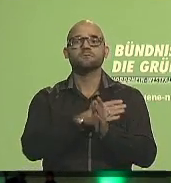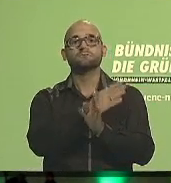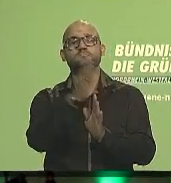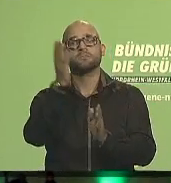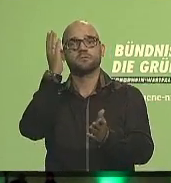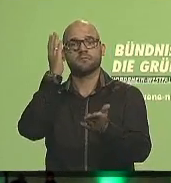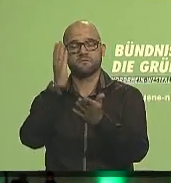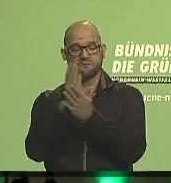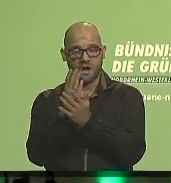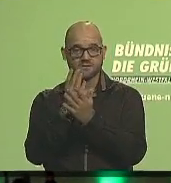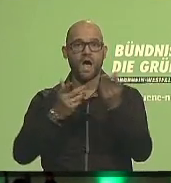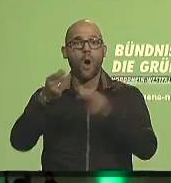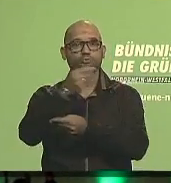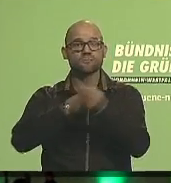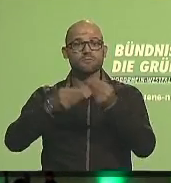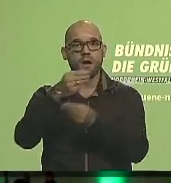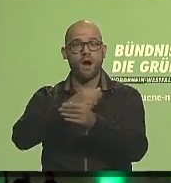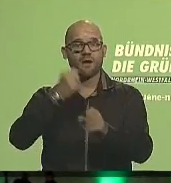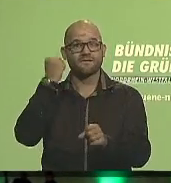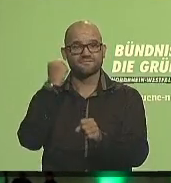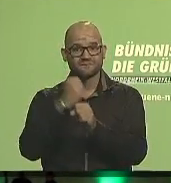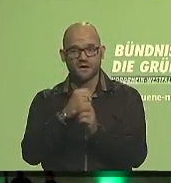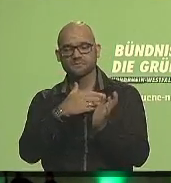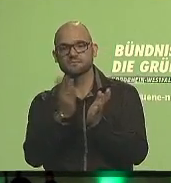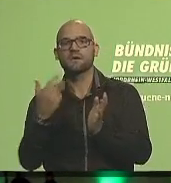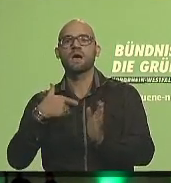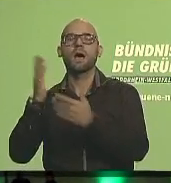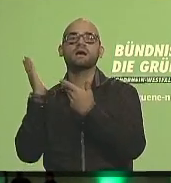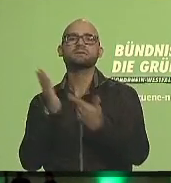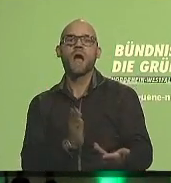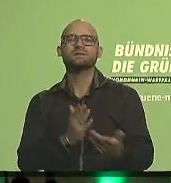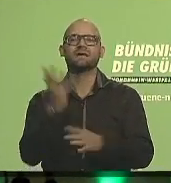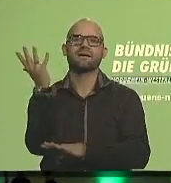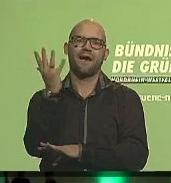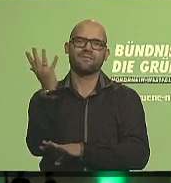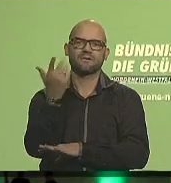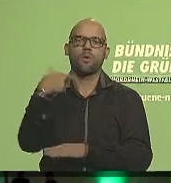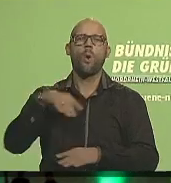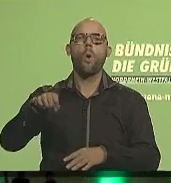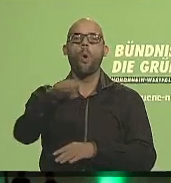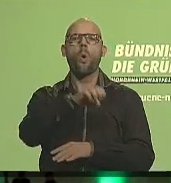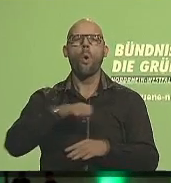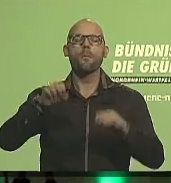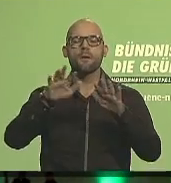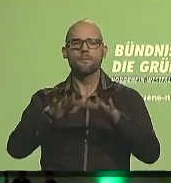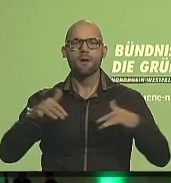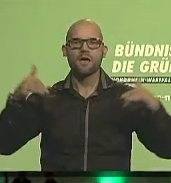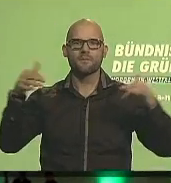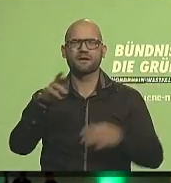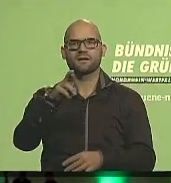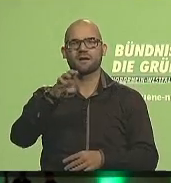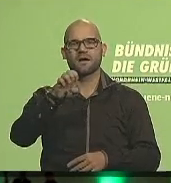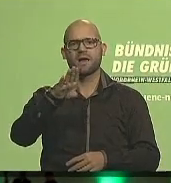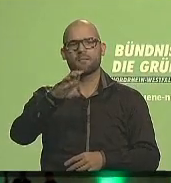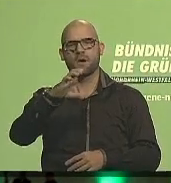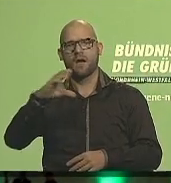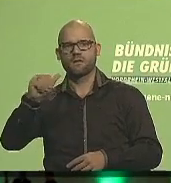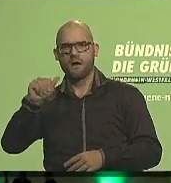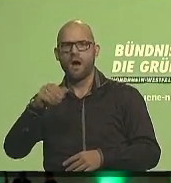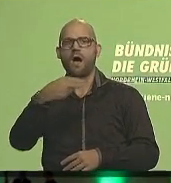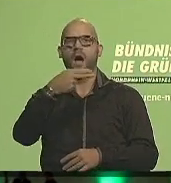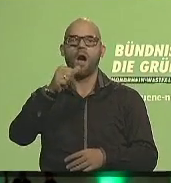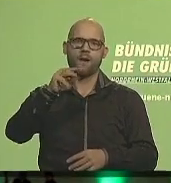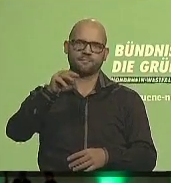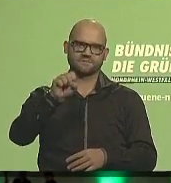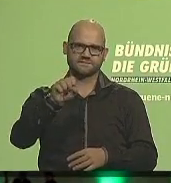generellen Aussprache unsere heutige Gastrednerin aus dem Europaparlament wird kommen, Rebecca Harms. Dann